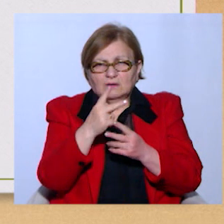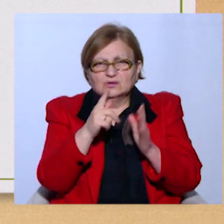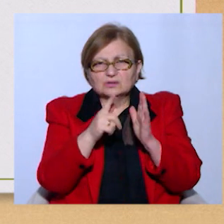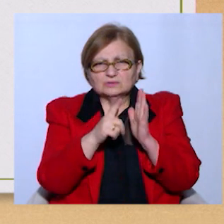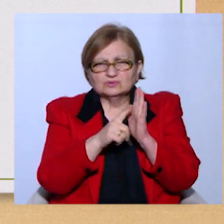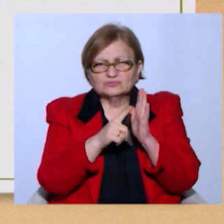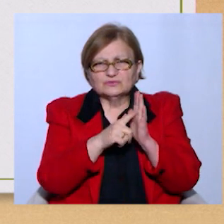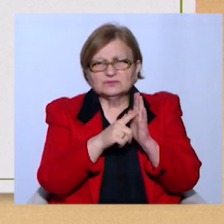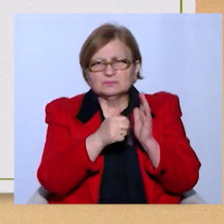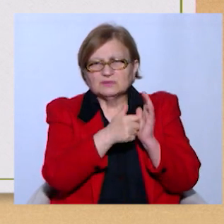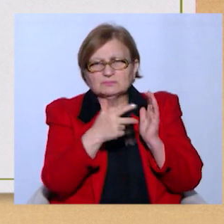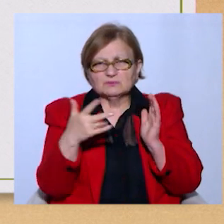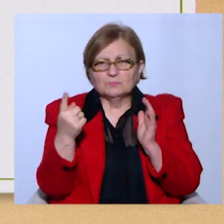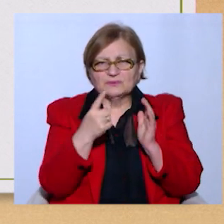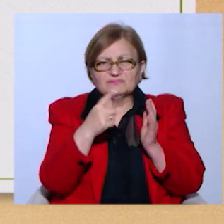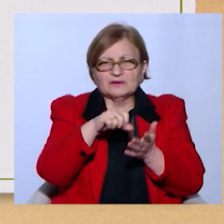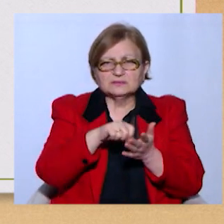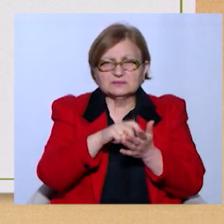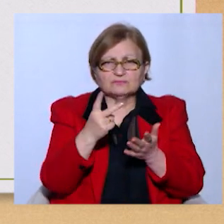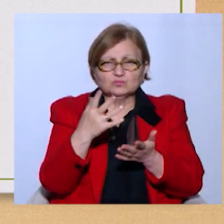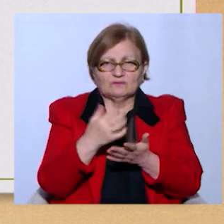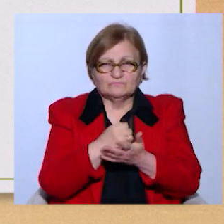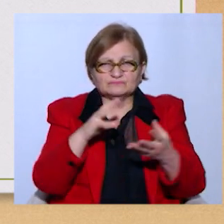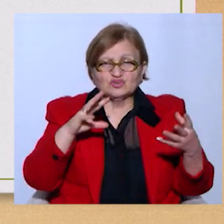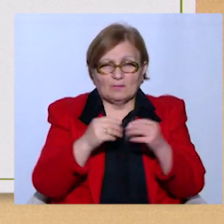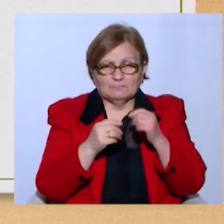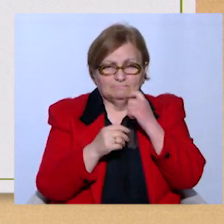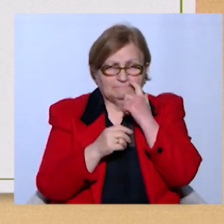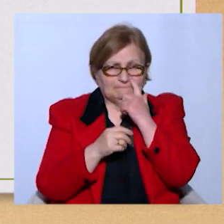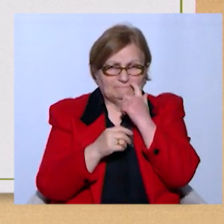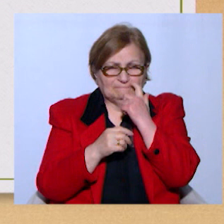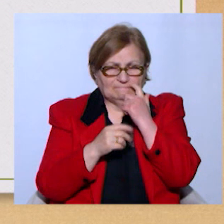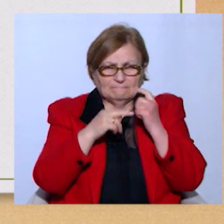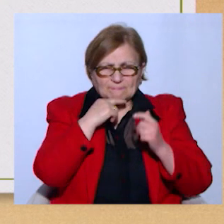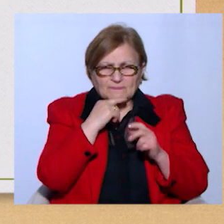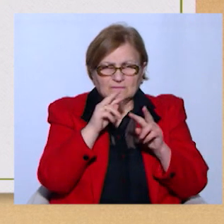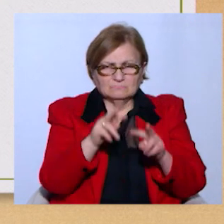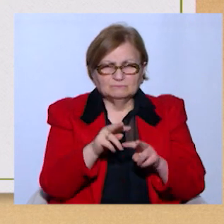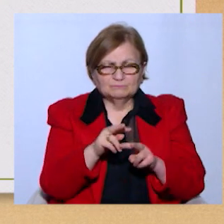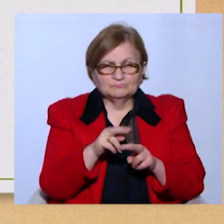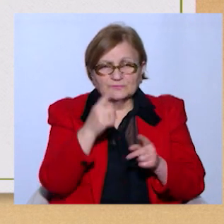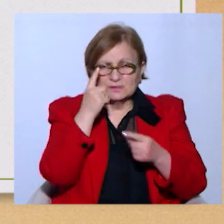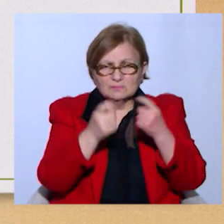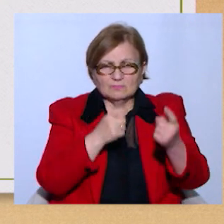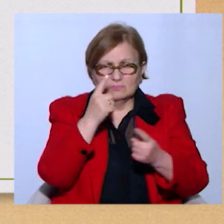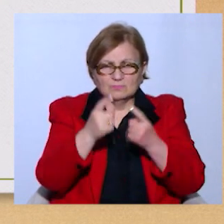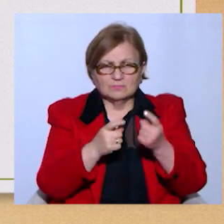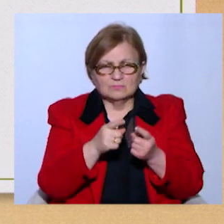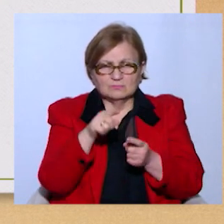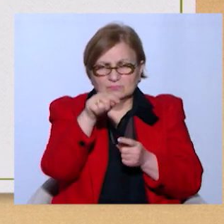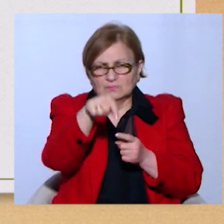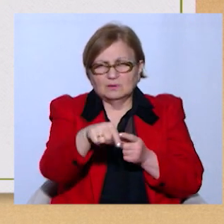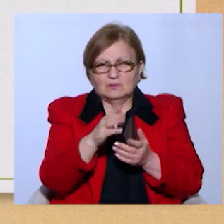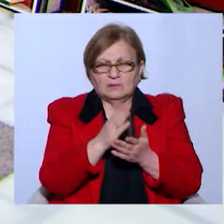მიმდევრობის პირველი n წევრის ჯამი. მოდით აქ მიაქციეთ ყურადღება აი ამ ინფორმაციას, ამ